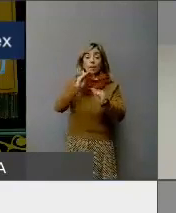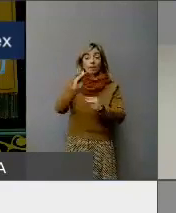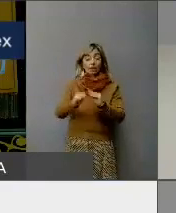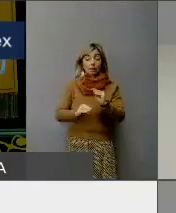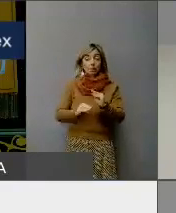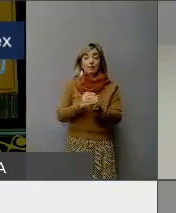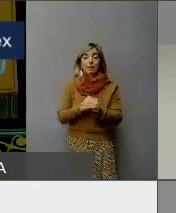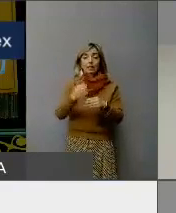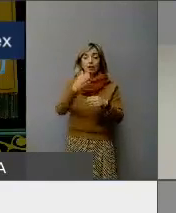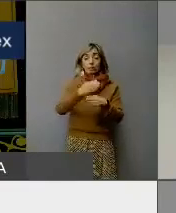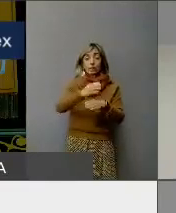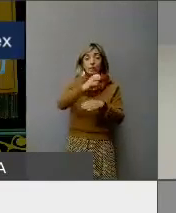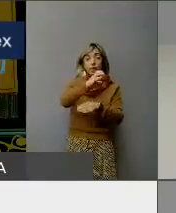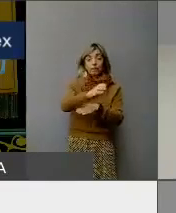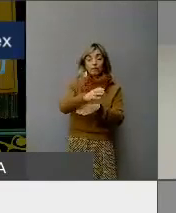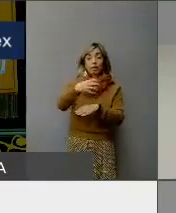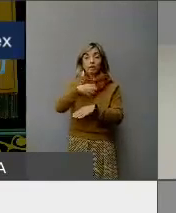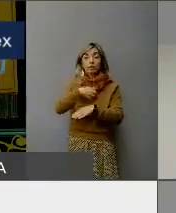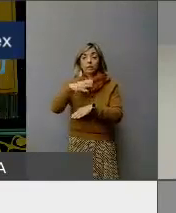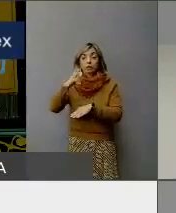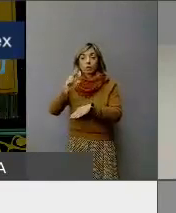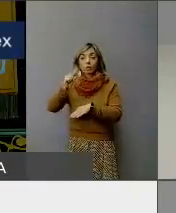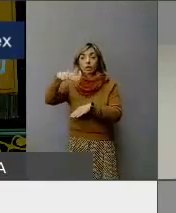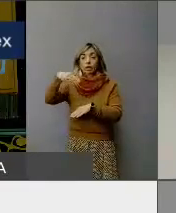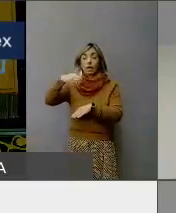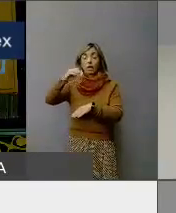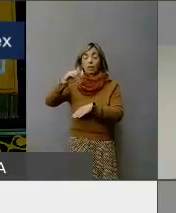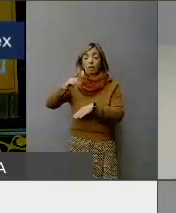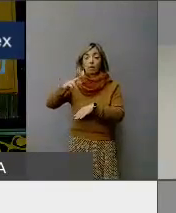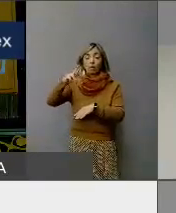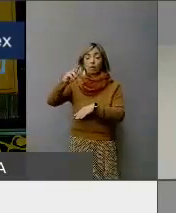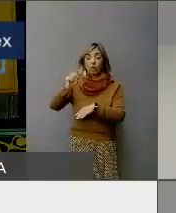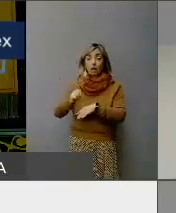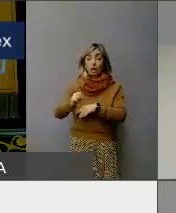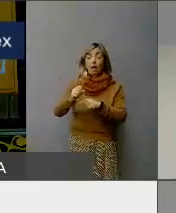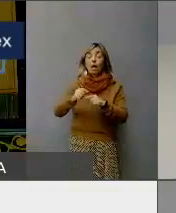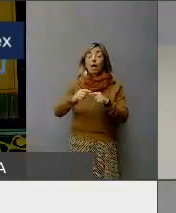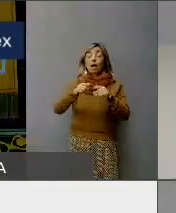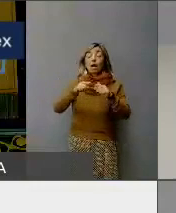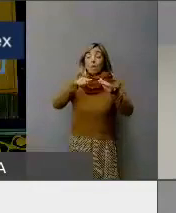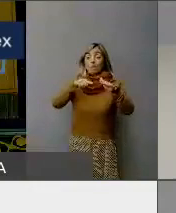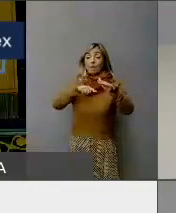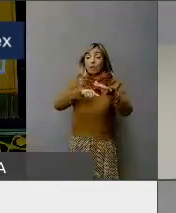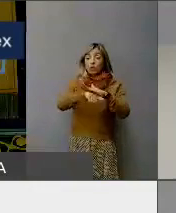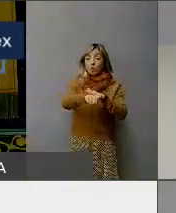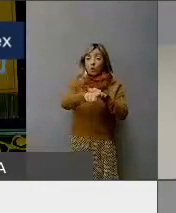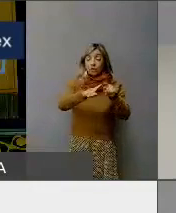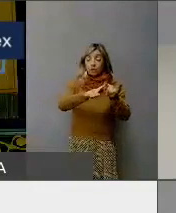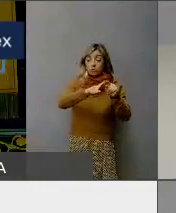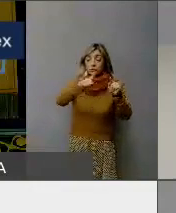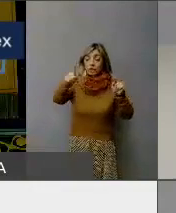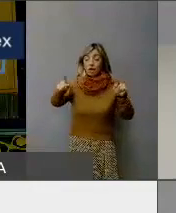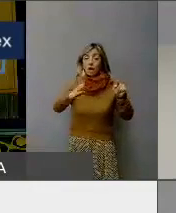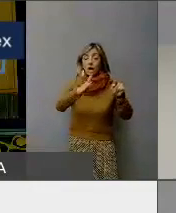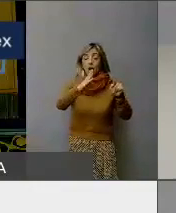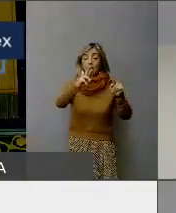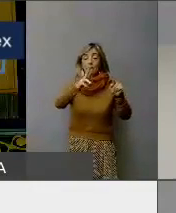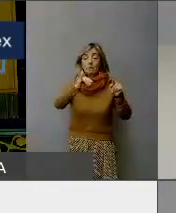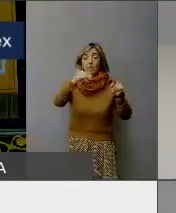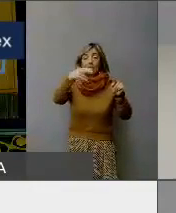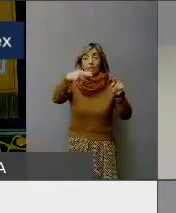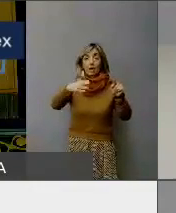crivello per l'assessore campano prolungamento metropolitana tratta bream brin canepari civici via ariosto 2 e